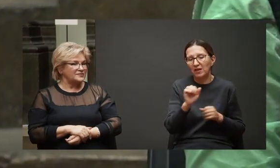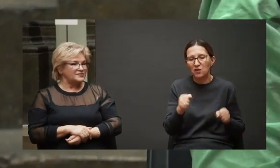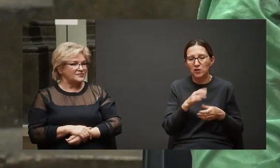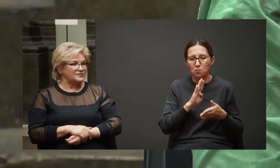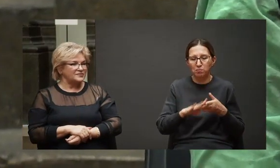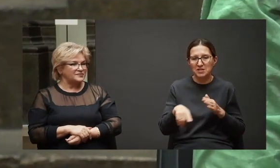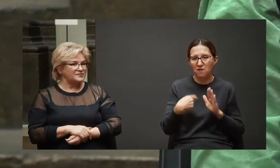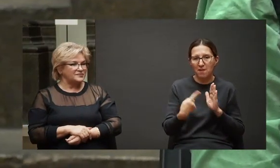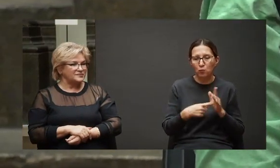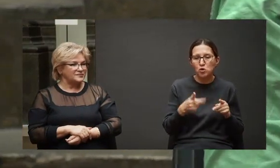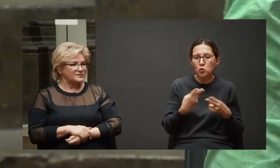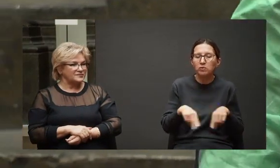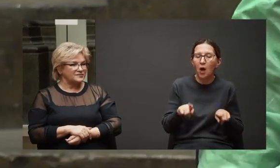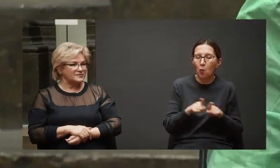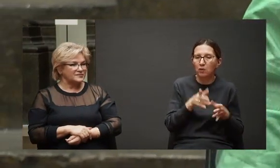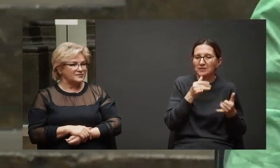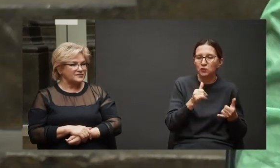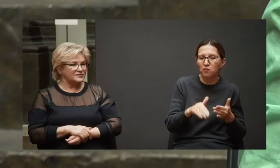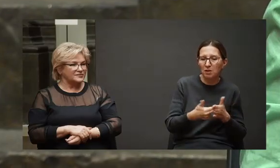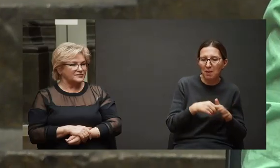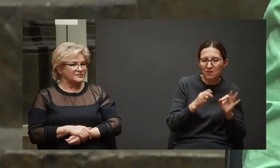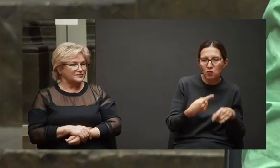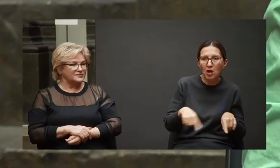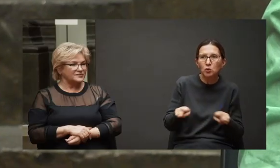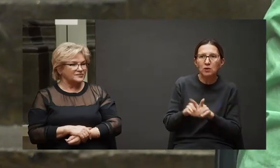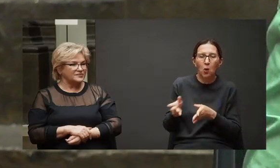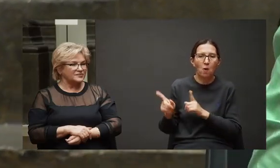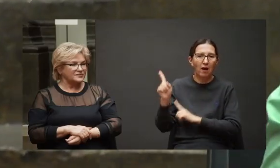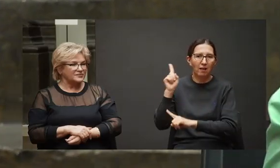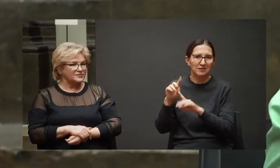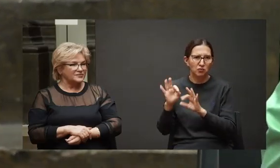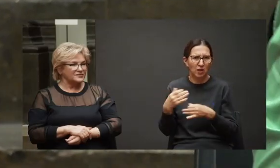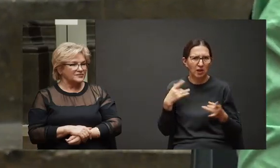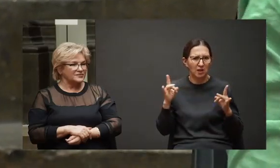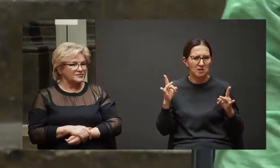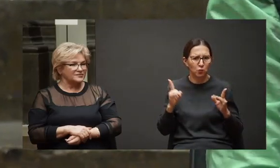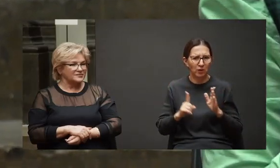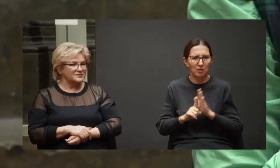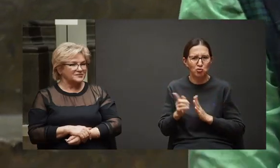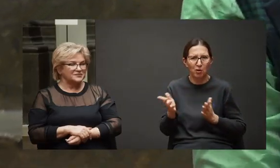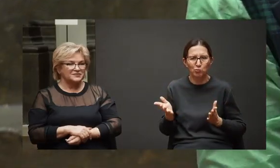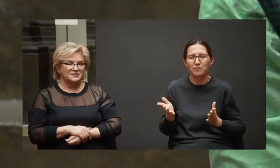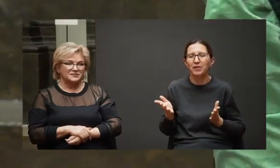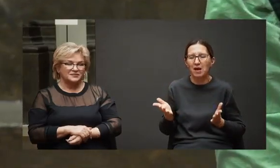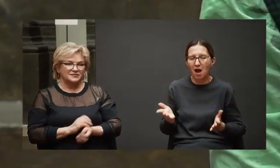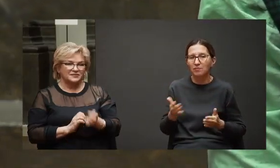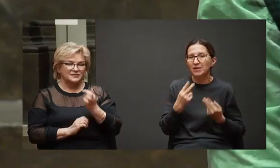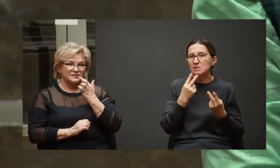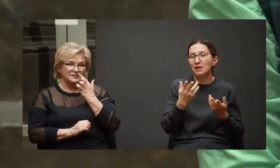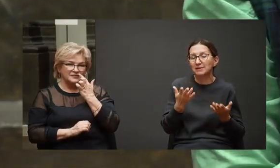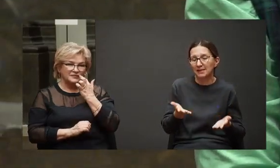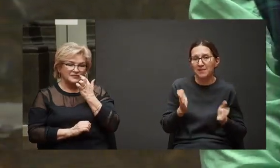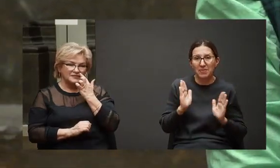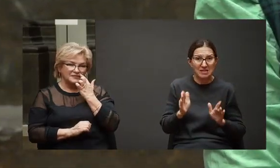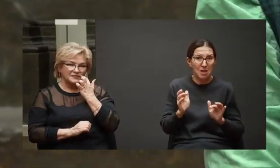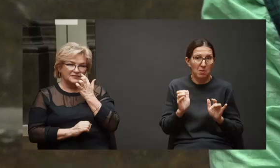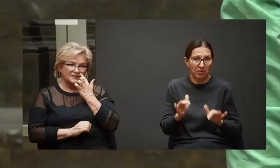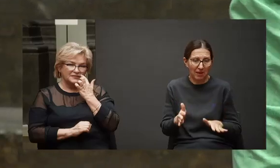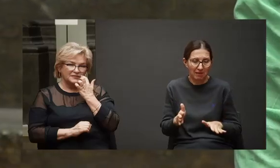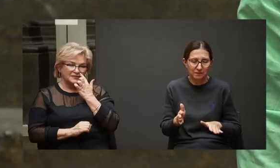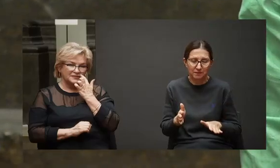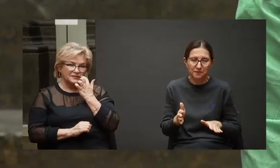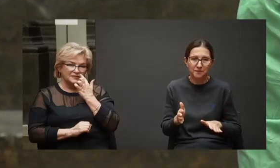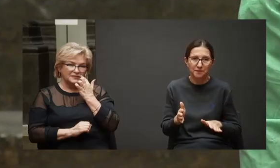есть современное искусство, что есть классическое. Некий у нас звон получается. Но смотрите, на самом деле, да,